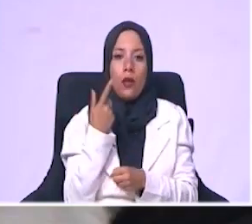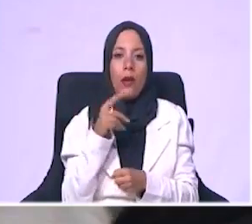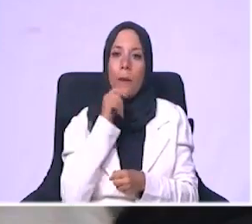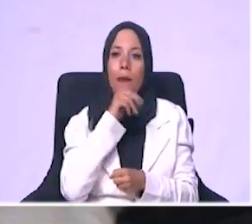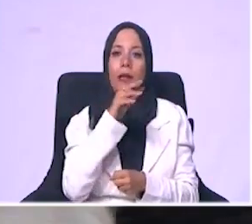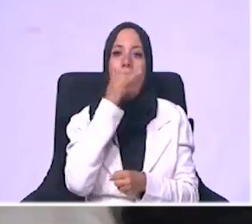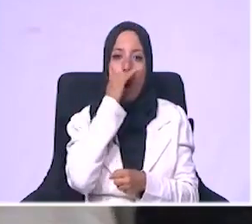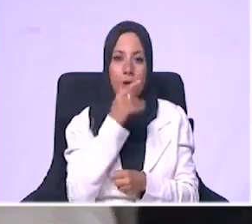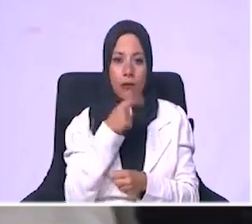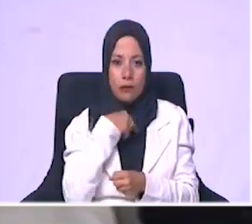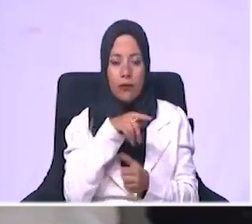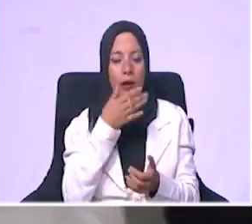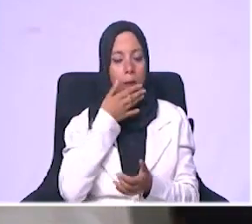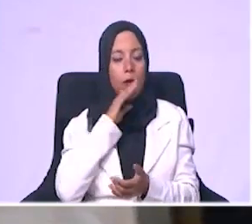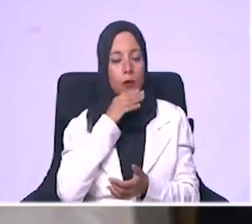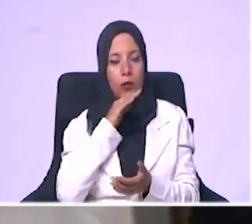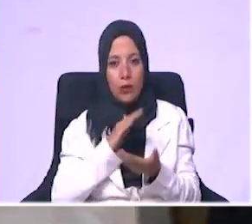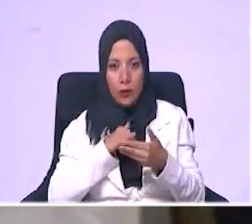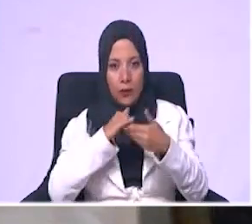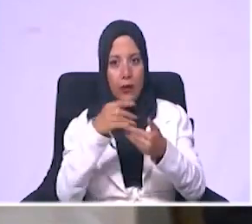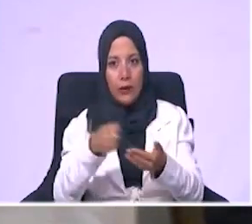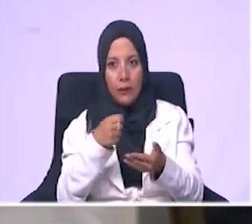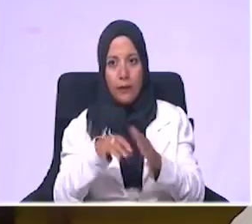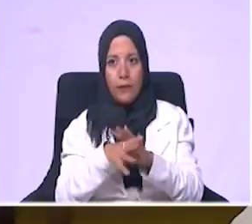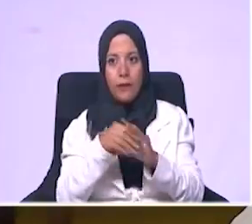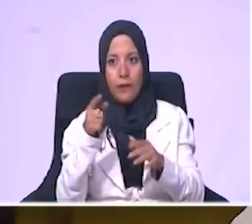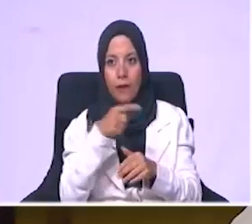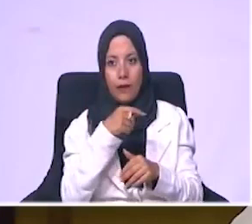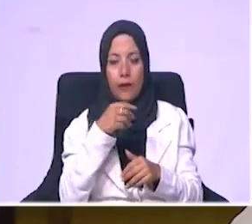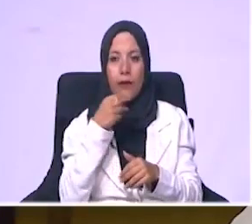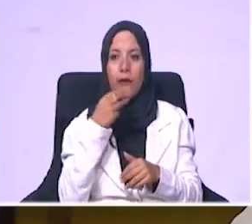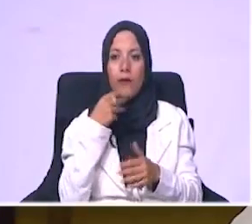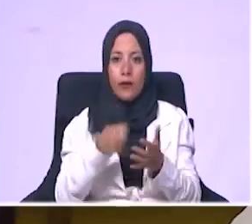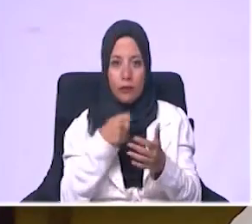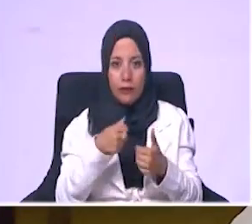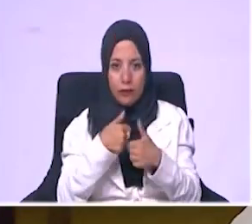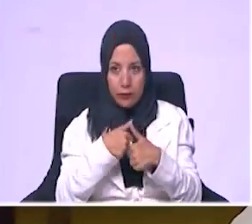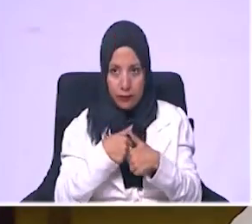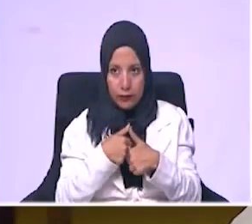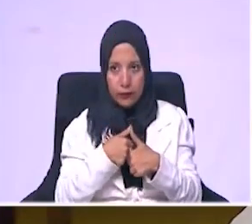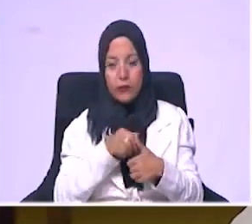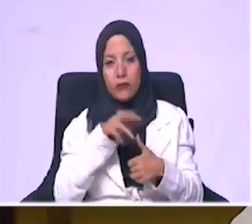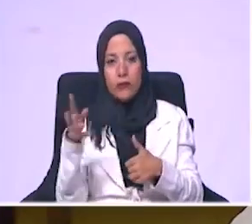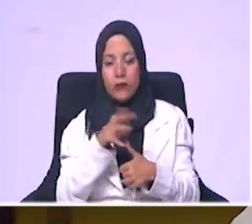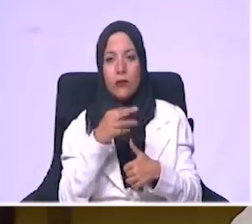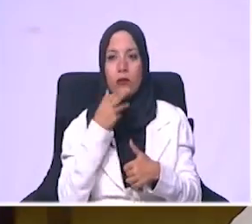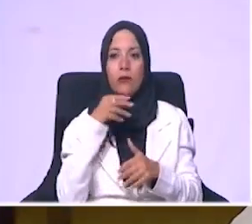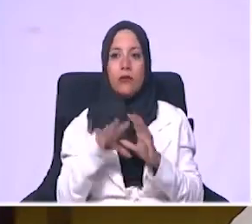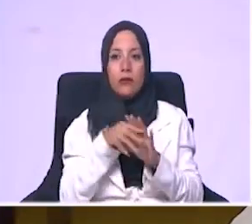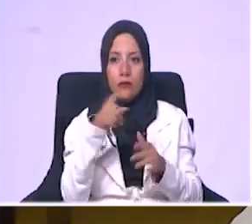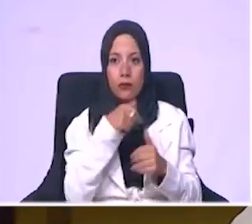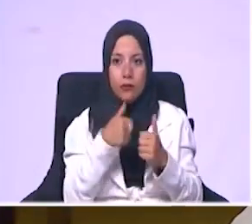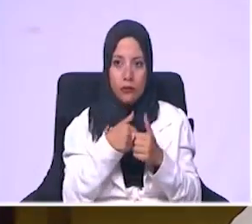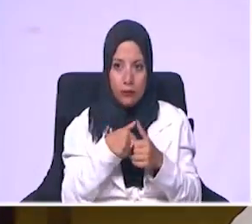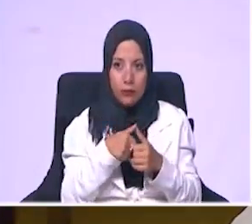العروسه فالحمد لله بقدر اديرها يعني يعني في فرق ما بين عقد القران بيعقده ماذون شرعي وعقد قران